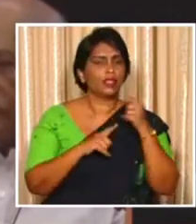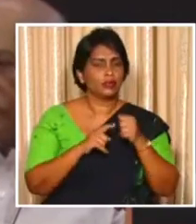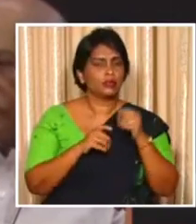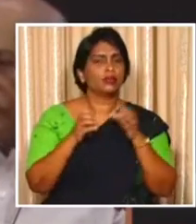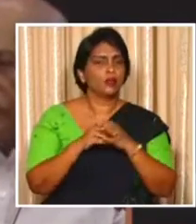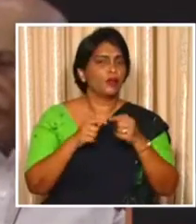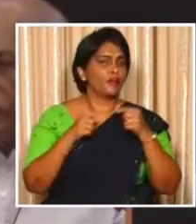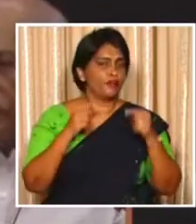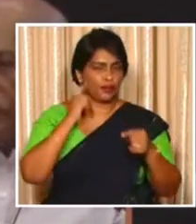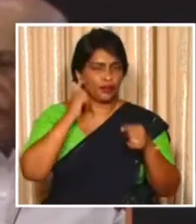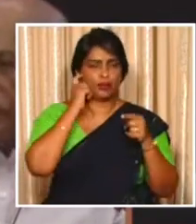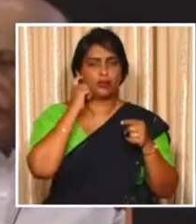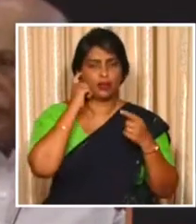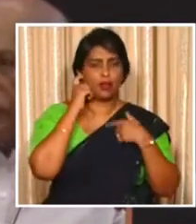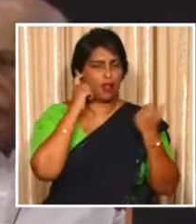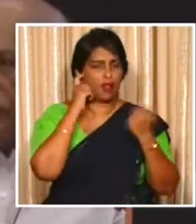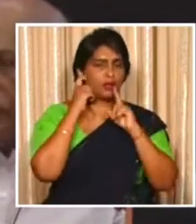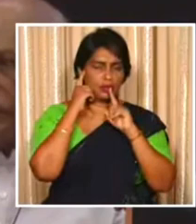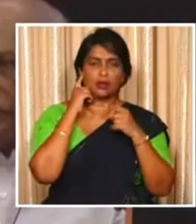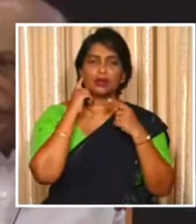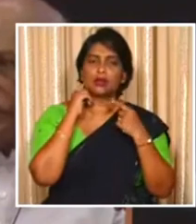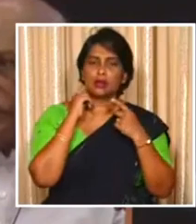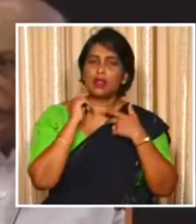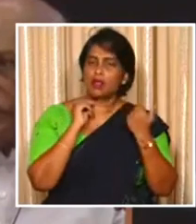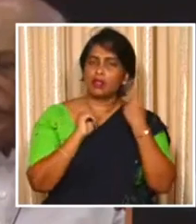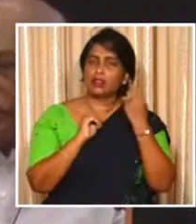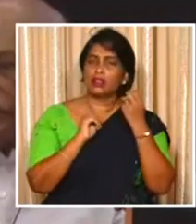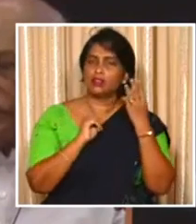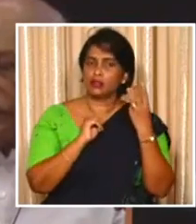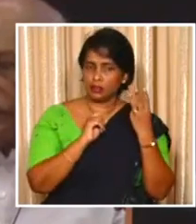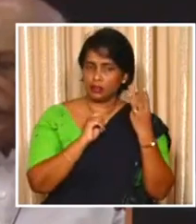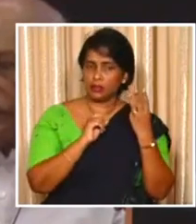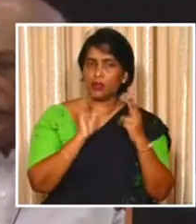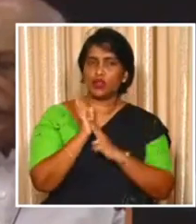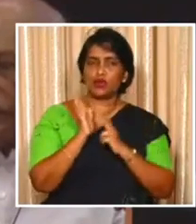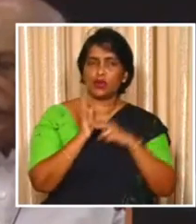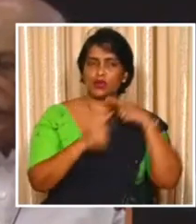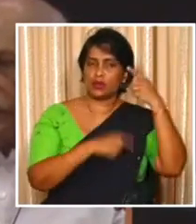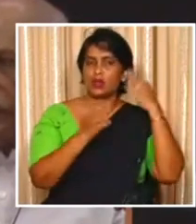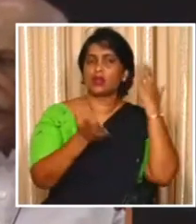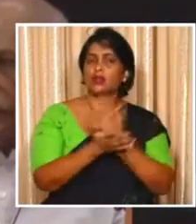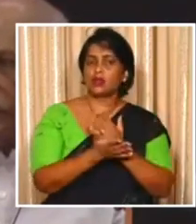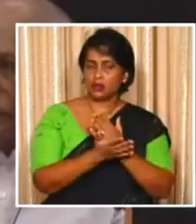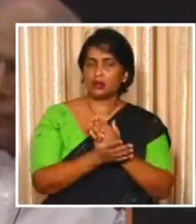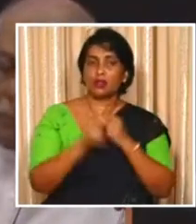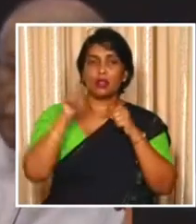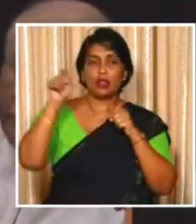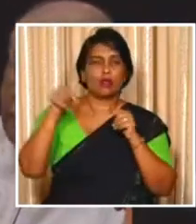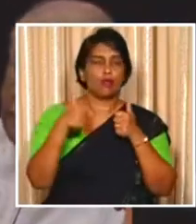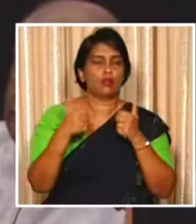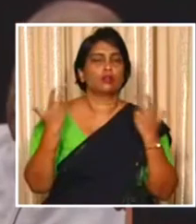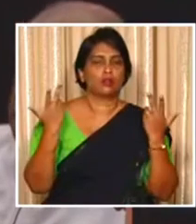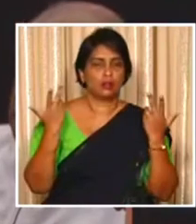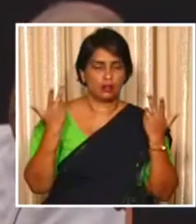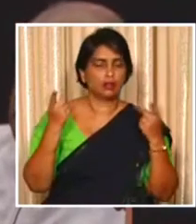කට්ටියක් විරුද්ධ වෙලා තියෙනවා මං අලුතෙන් කියන්නකෝ අපි ඇවිල්ලා 2003 නොරිච්චෝලේ නැවැත්තුවා මොකද ඒ ස්ථානේ හොඳ නැහැ